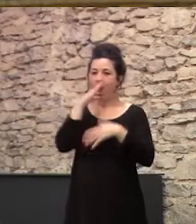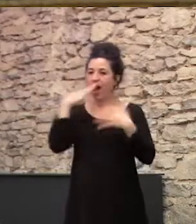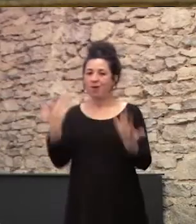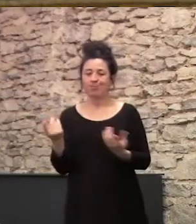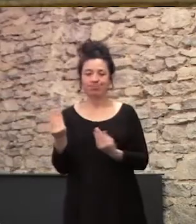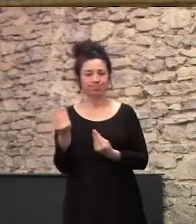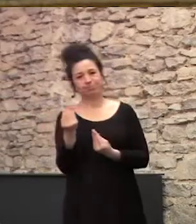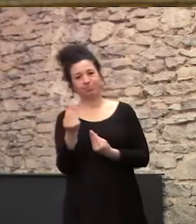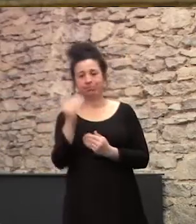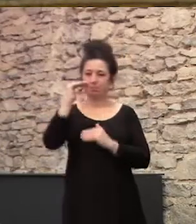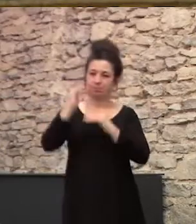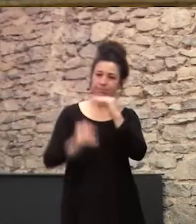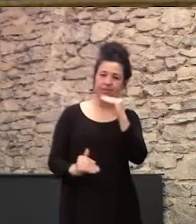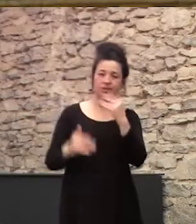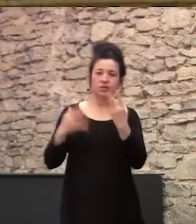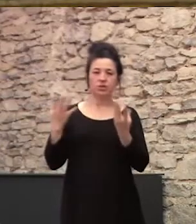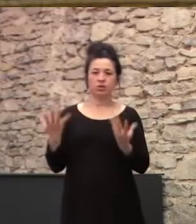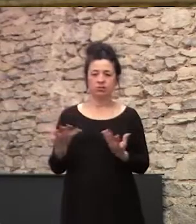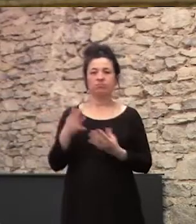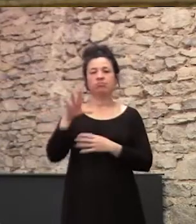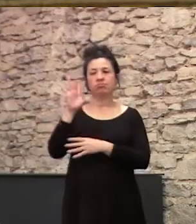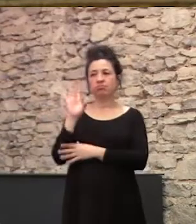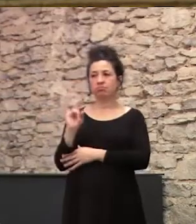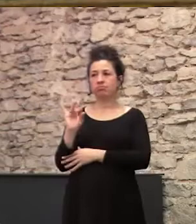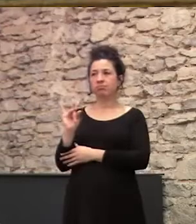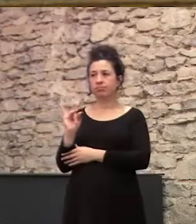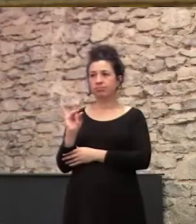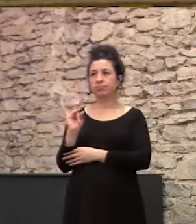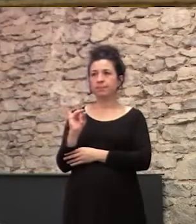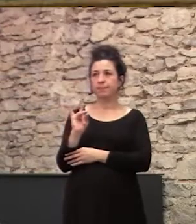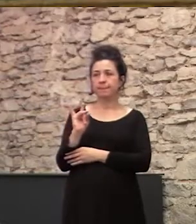Eta bai, gainera